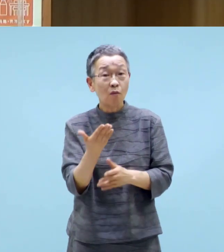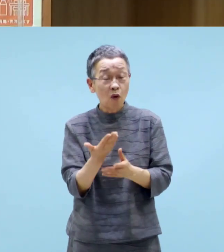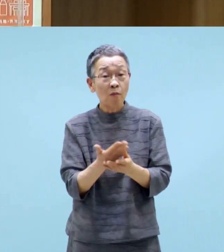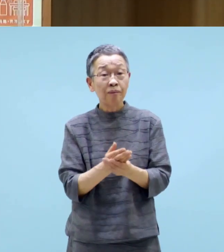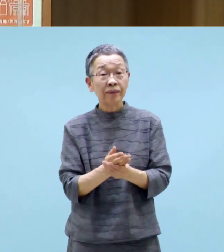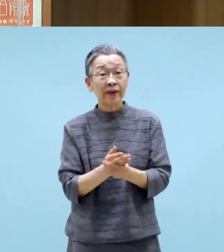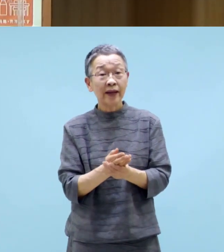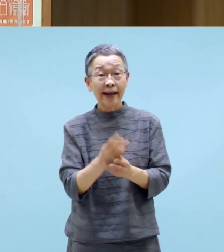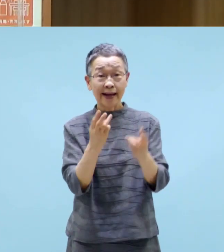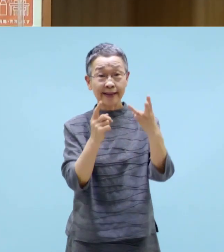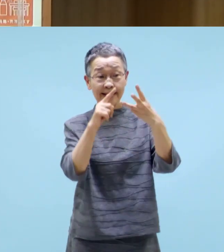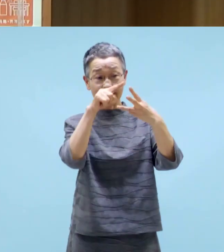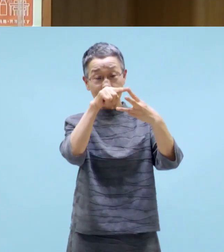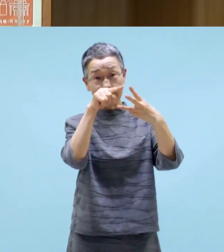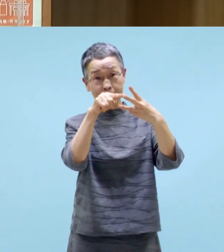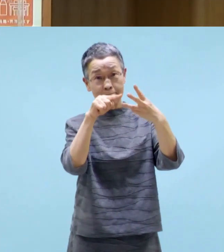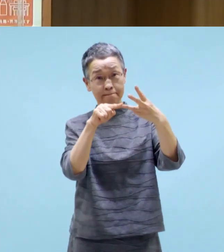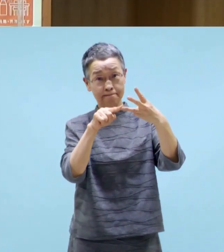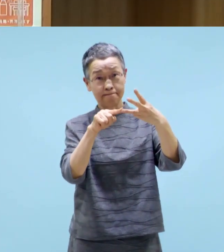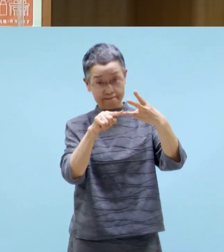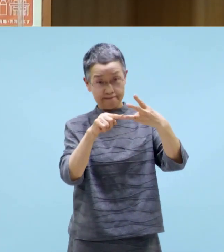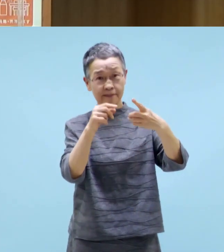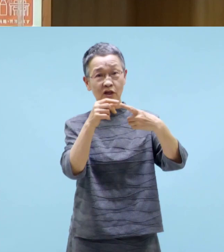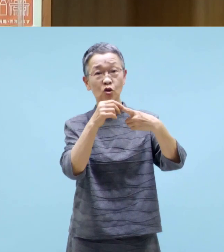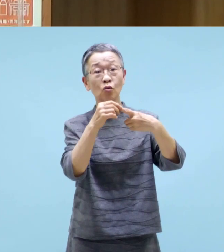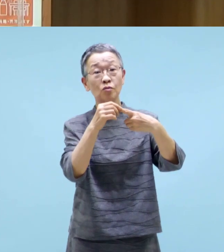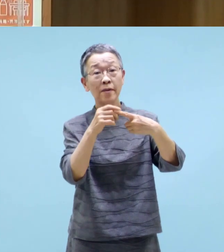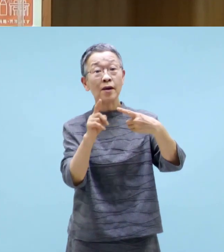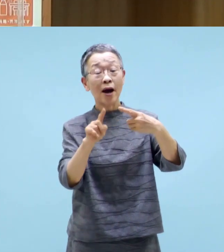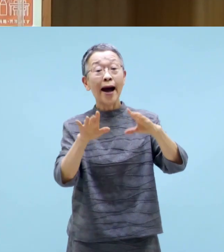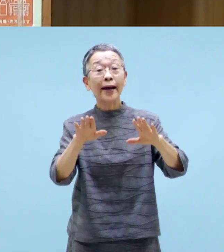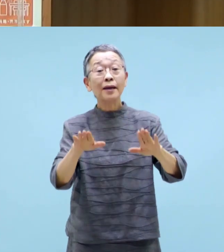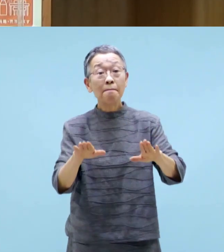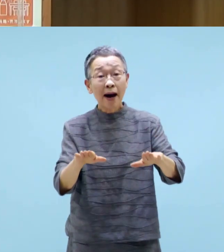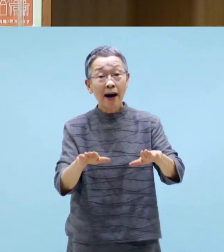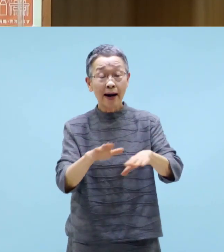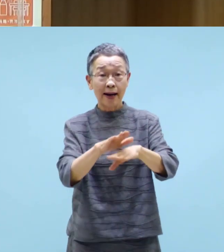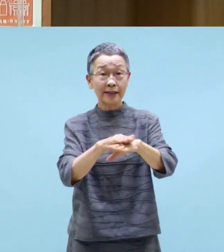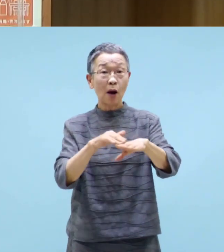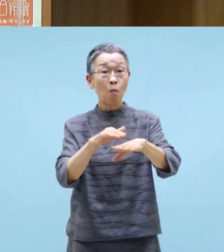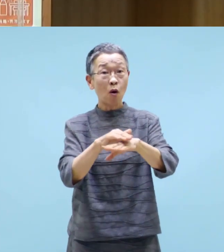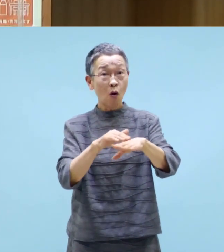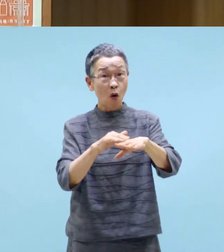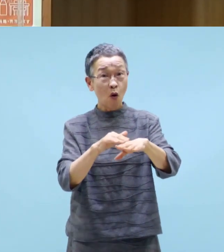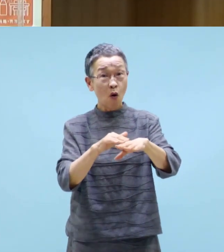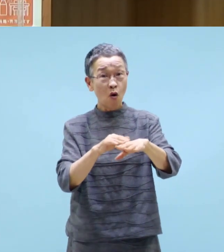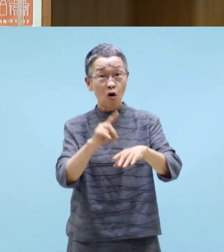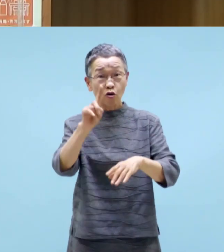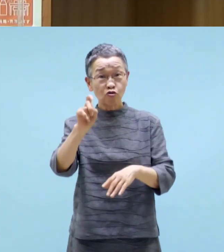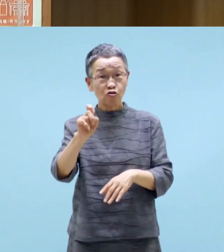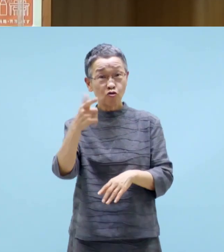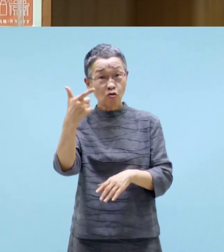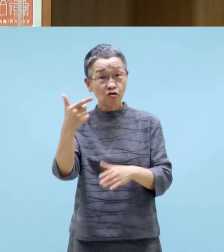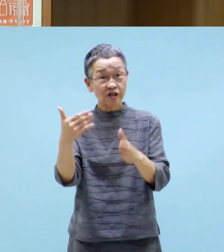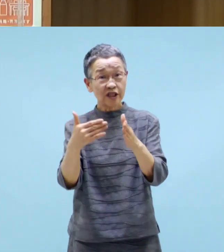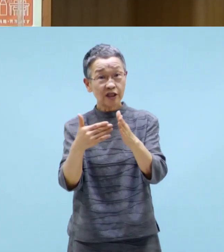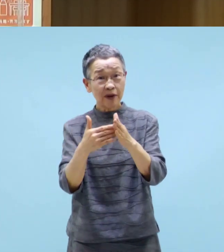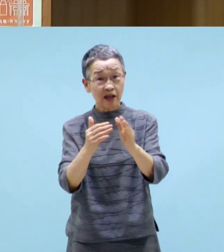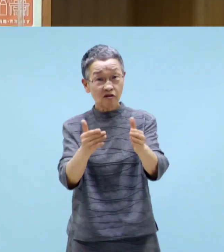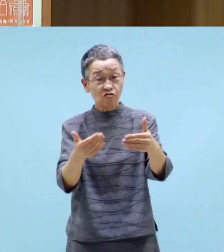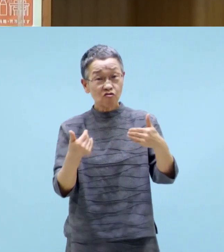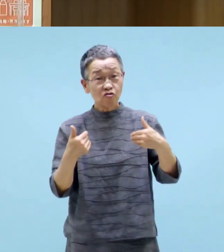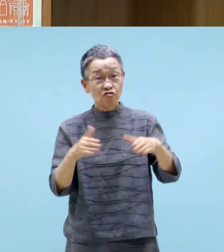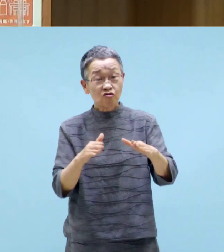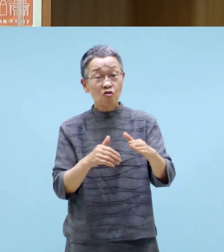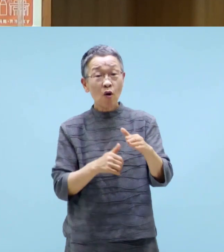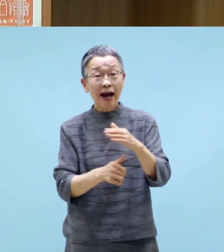3点伺いたいと思います。1つ目は、今ですね、札幌、16日まで、冬吹きの外出自粛行われ